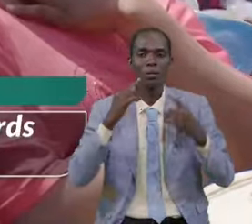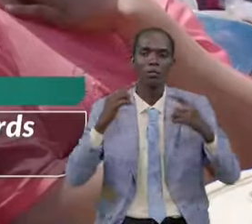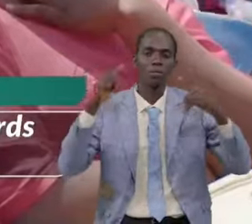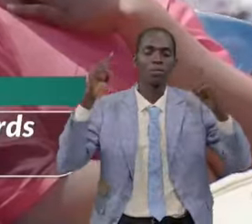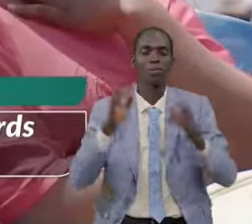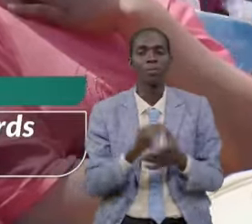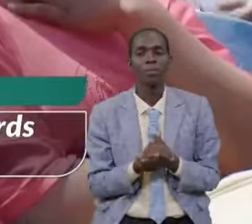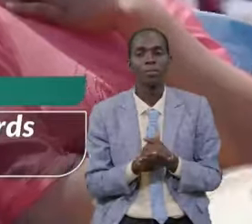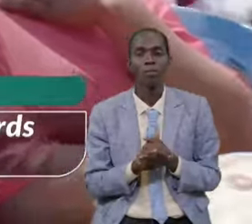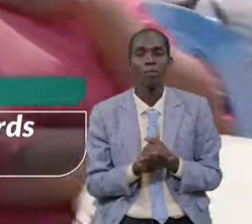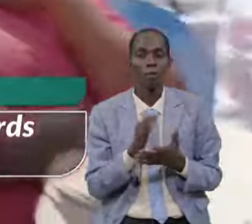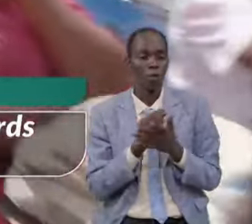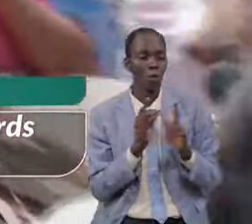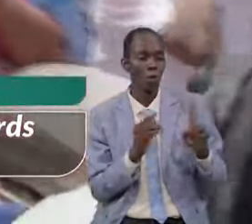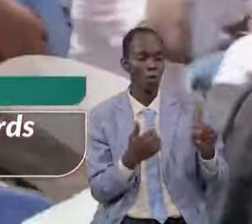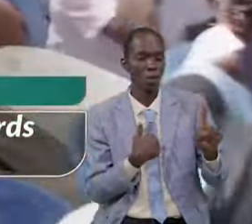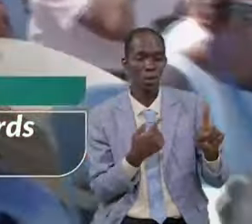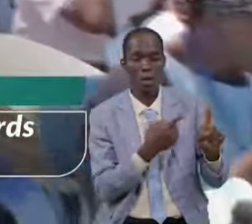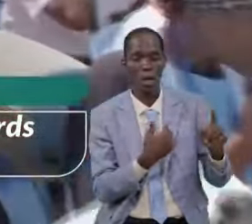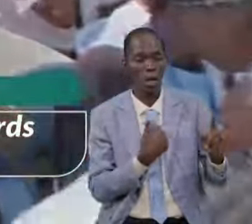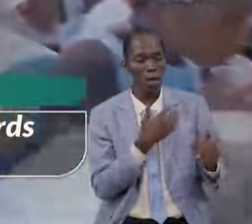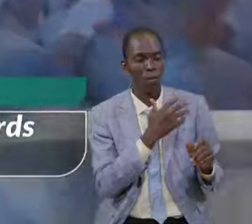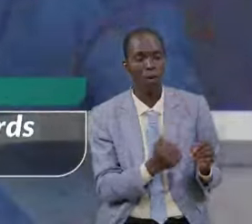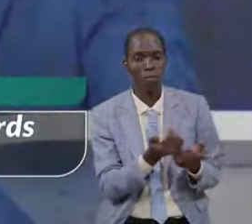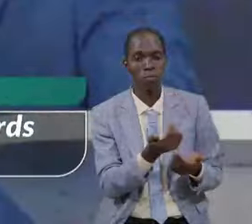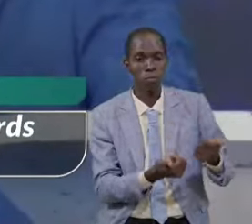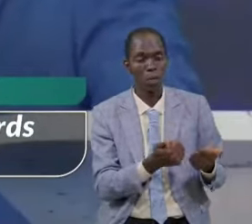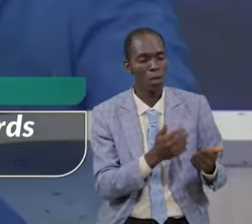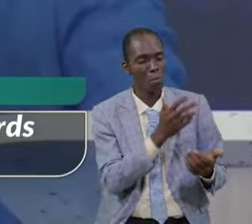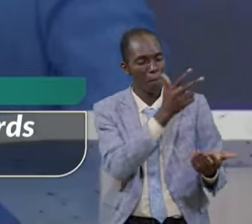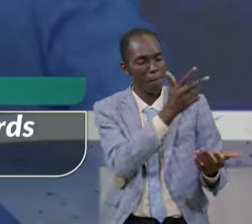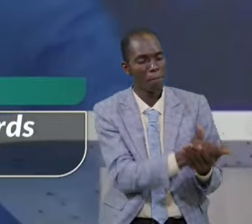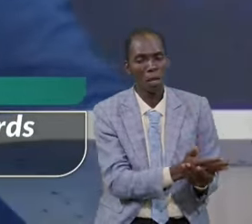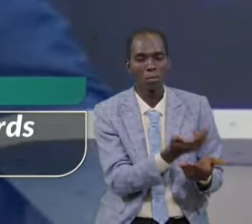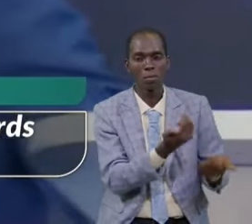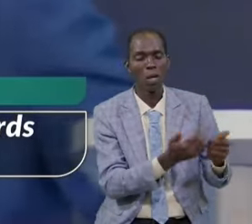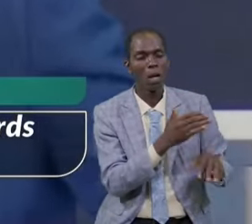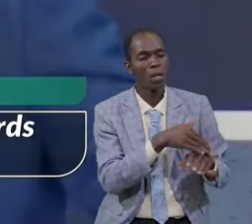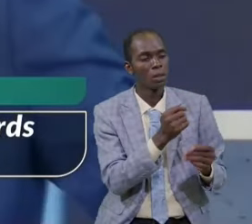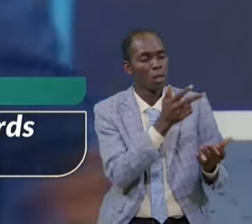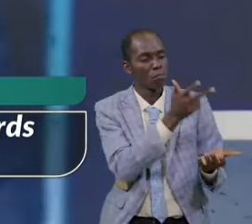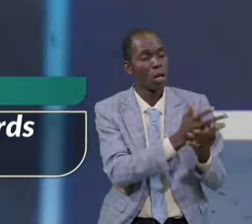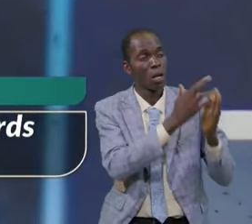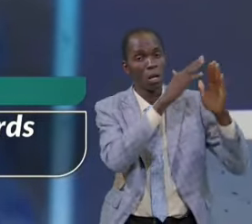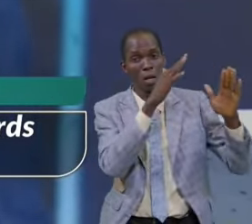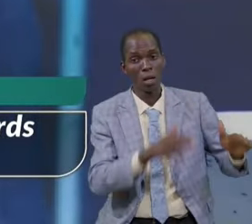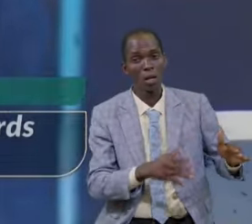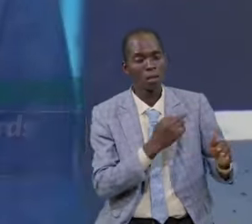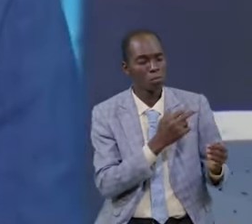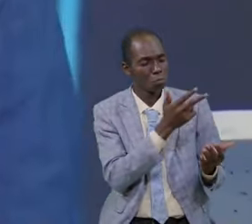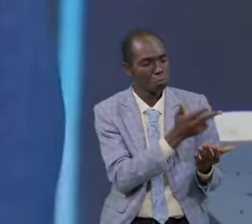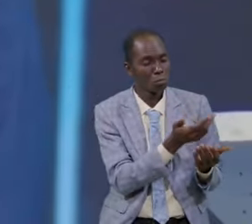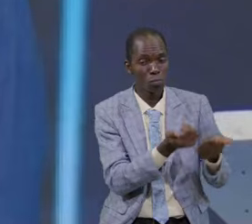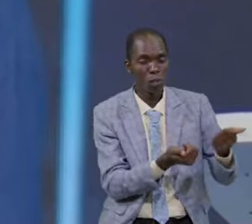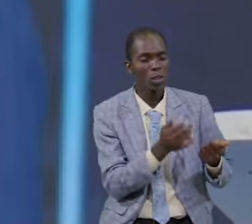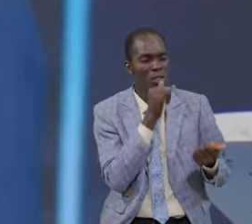Quelqu'un a un véhicule, et il garde le véhicule, et il met ça au garage. Et le véhicule est propre, il peut laver